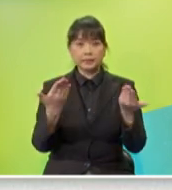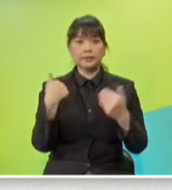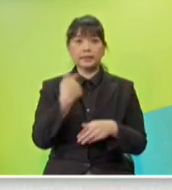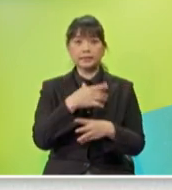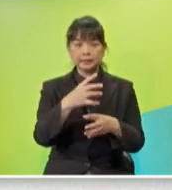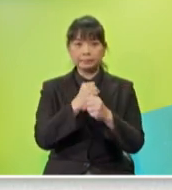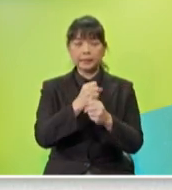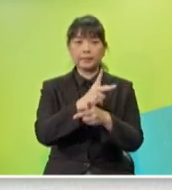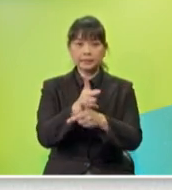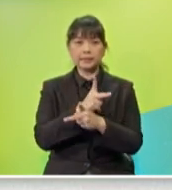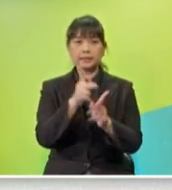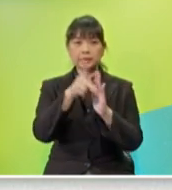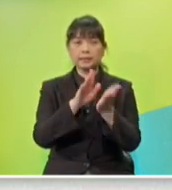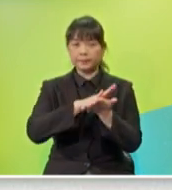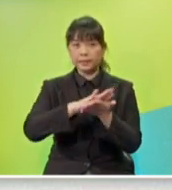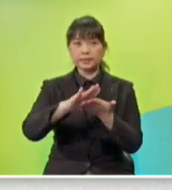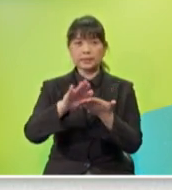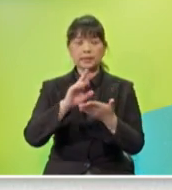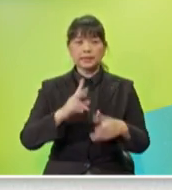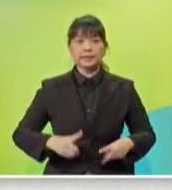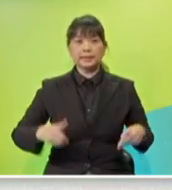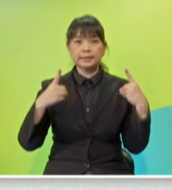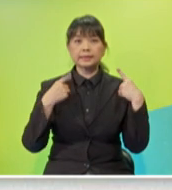menjaga kebersihan diri